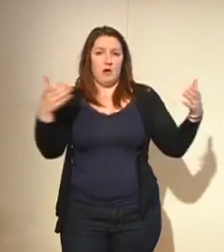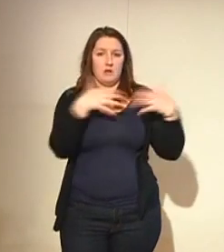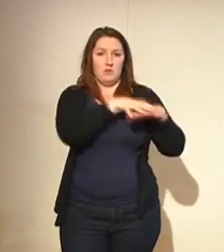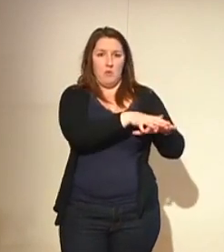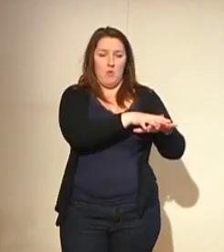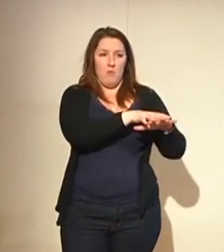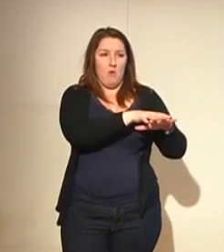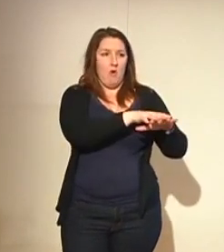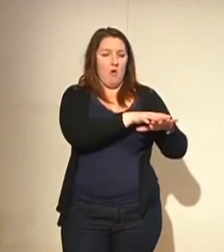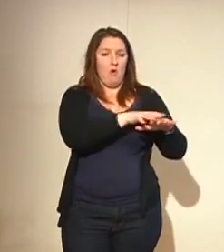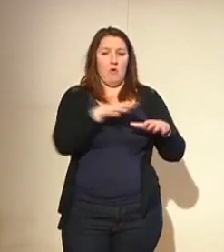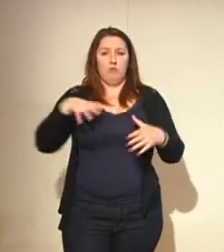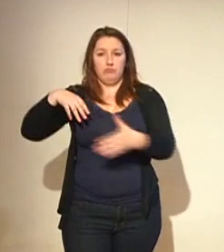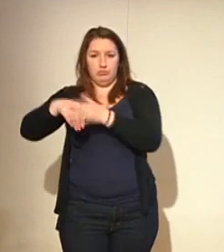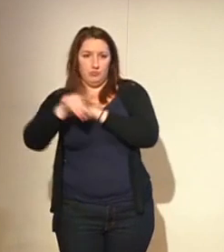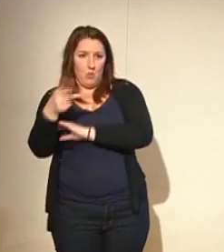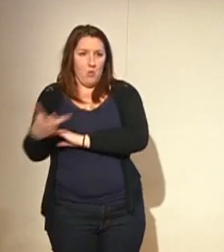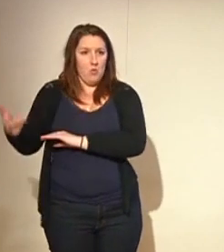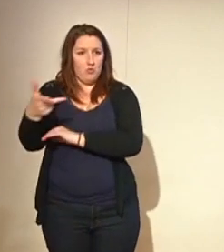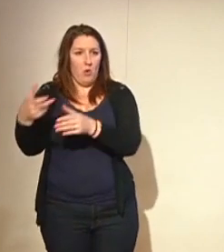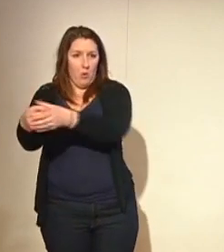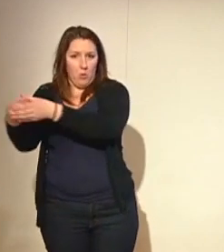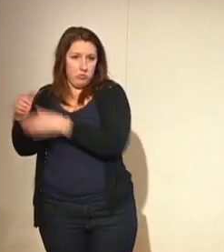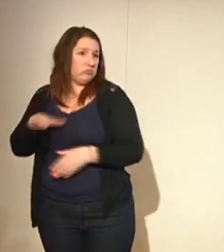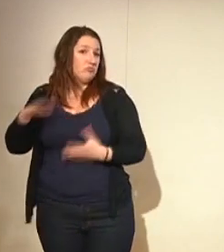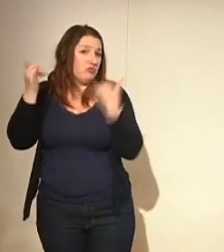rassemblement ne prend pas part au vote les TR autres